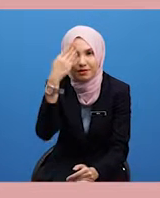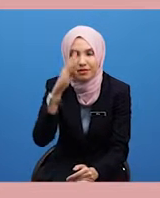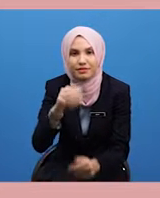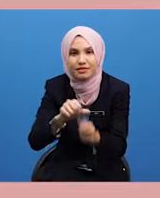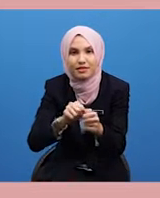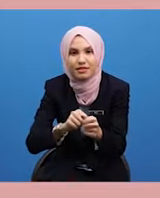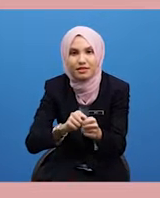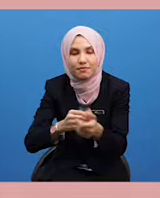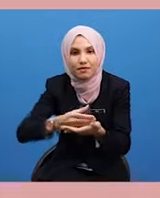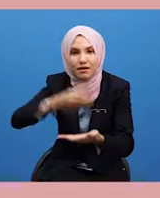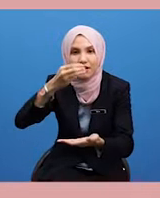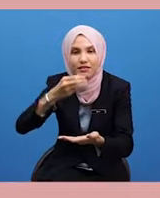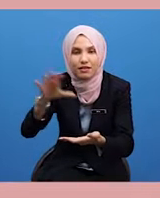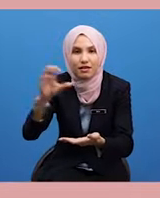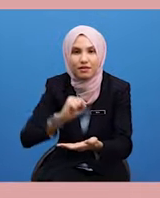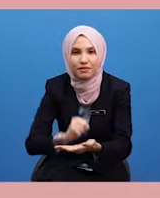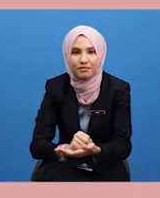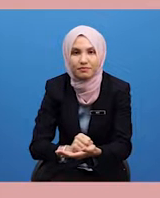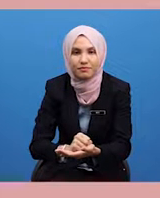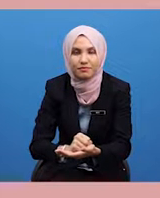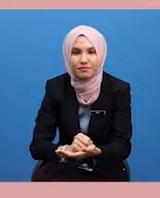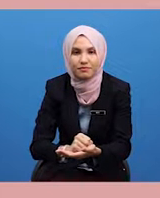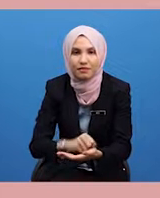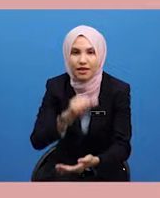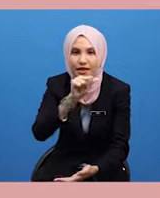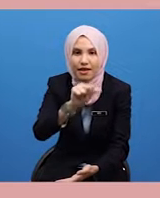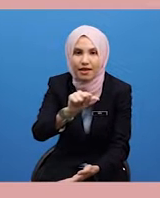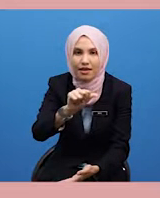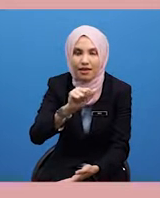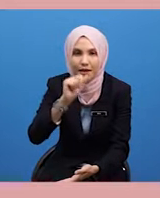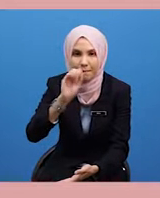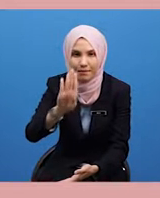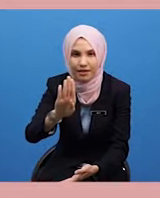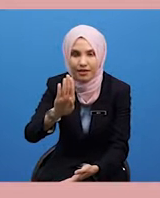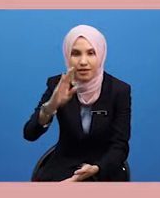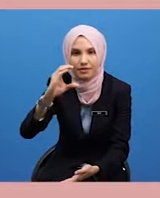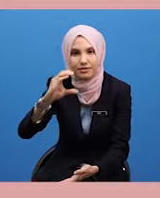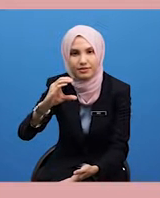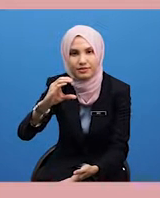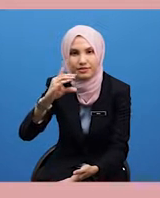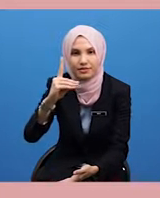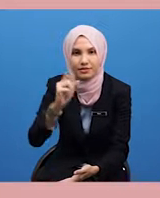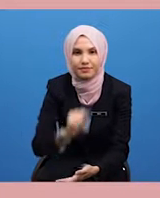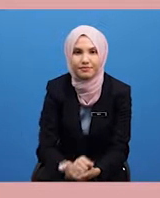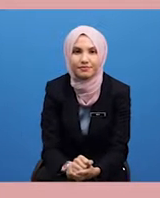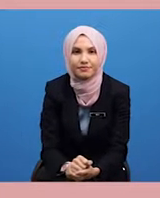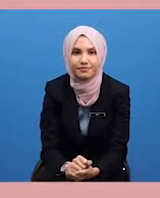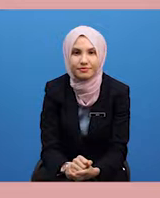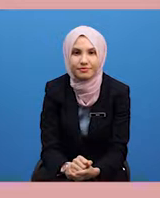setiap bekas yang telah anda ambil, anda labelkan A, B, C dan